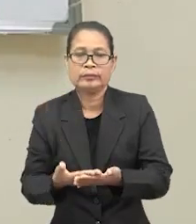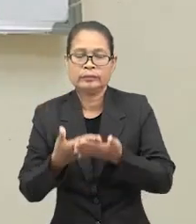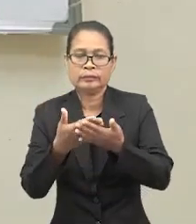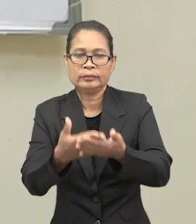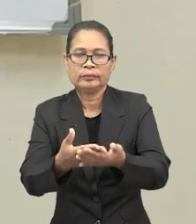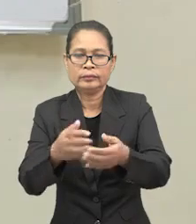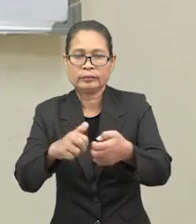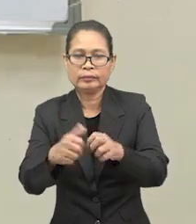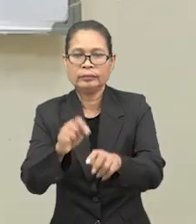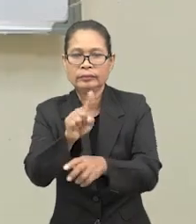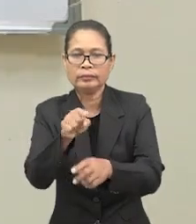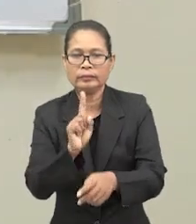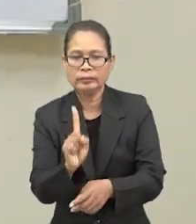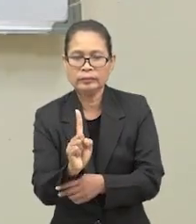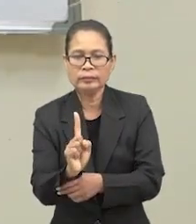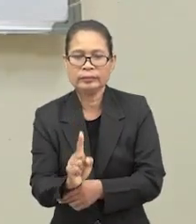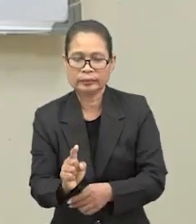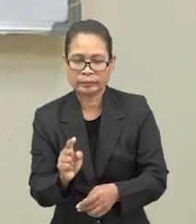Chà, đảm bấy bằng cao chùm nọt mùi,